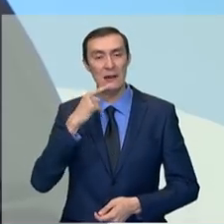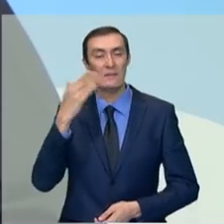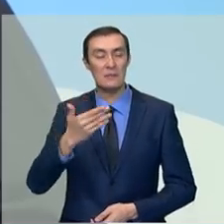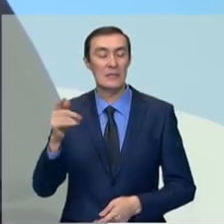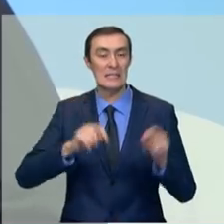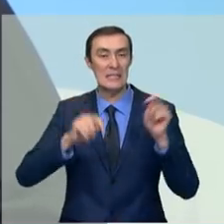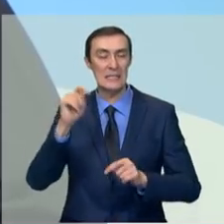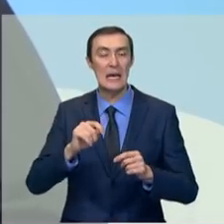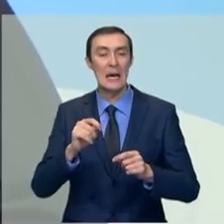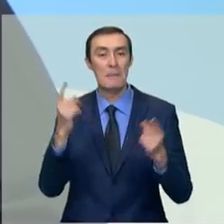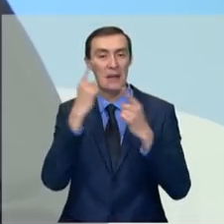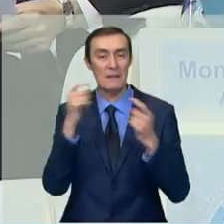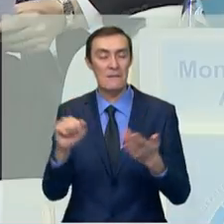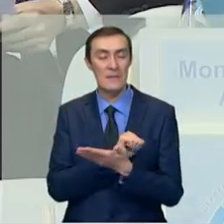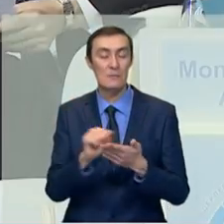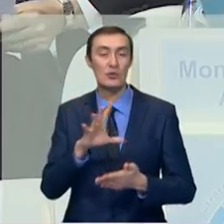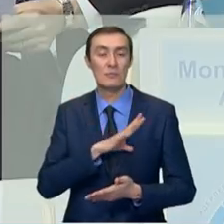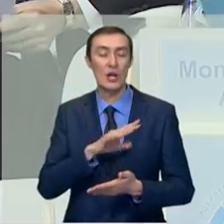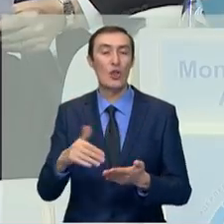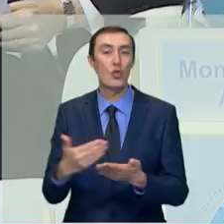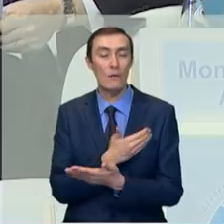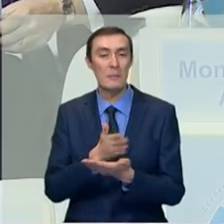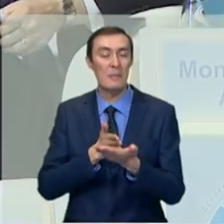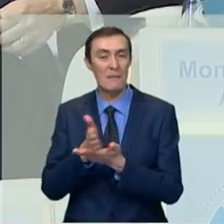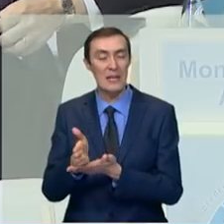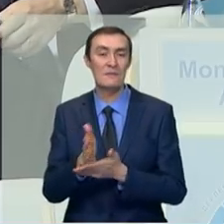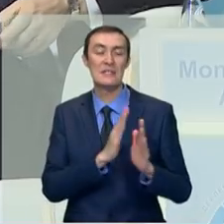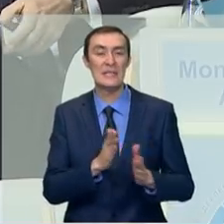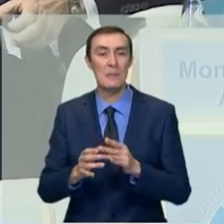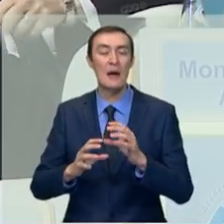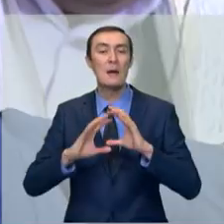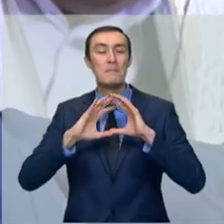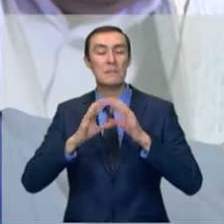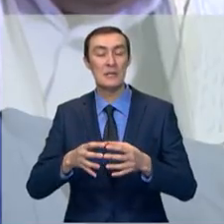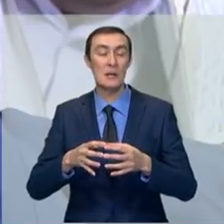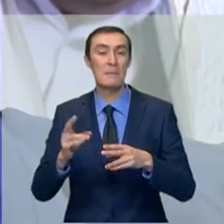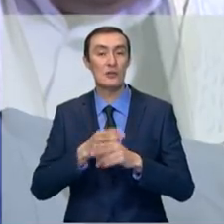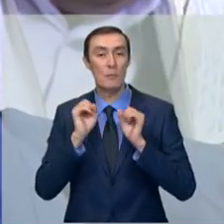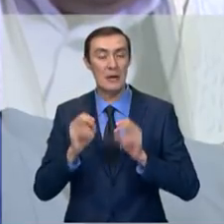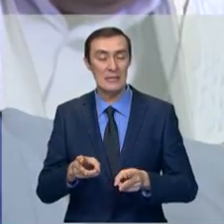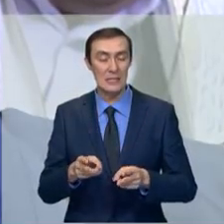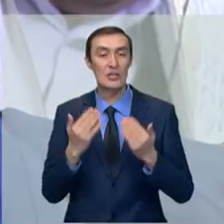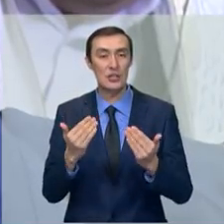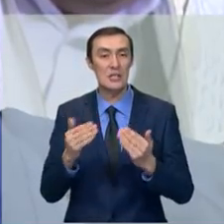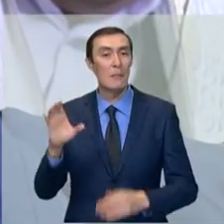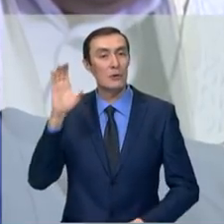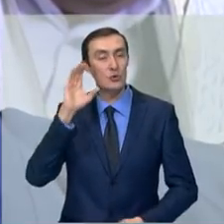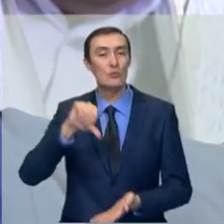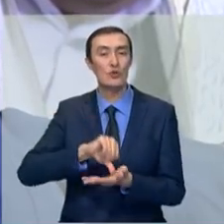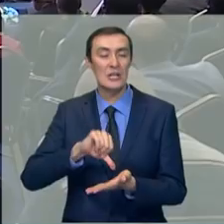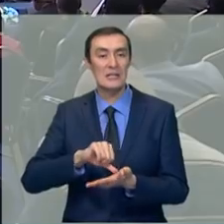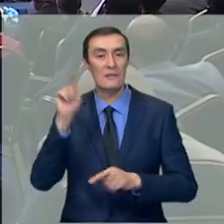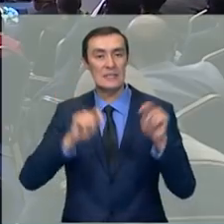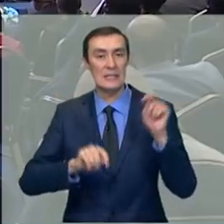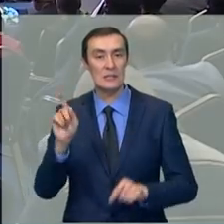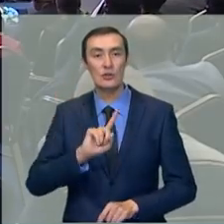их словам, манифест может послужить новым ориентиром в системе глобальной безопасности. Давайте послушаем участников